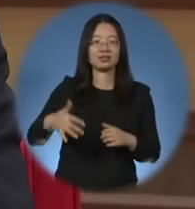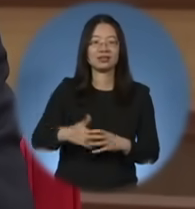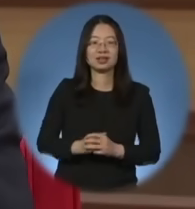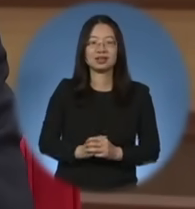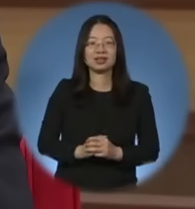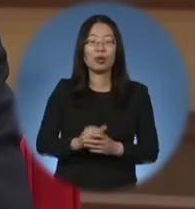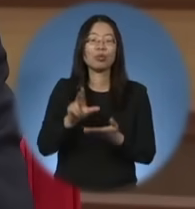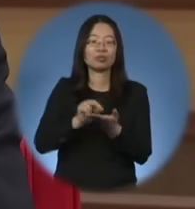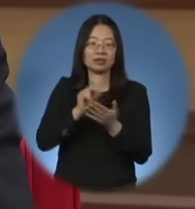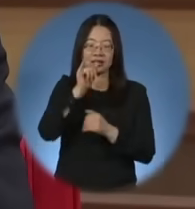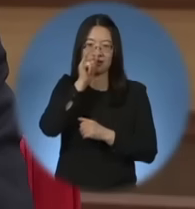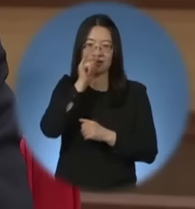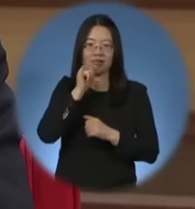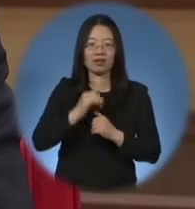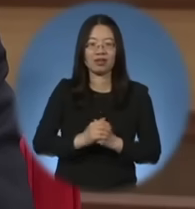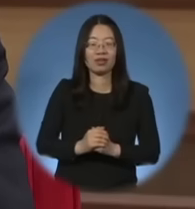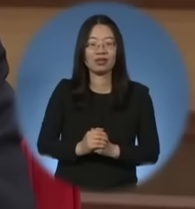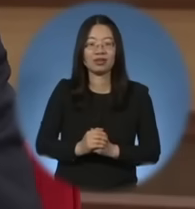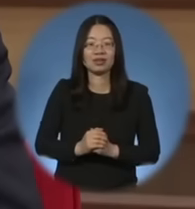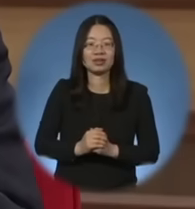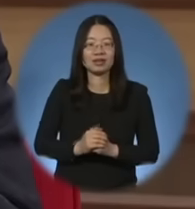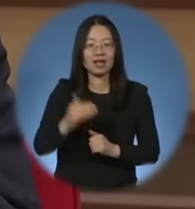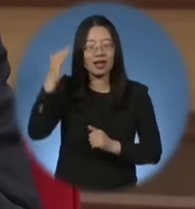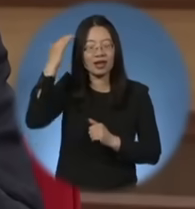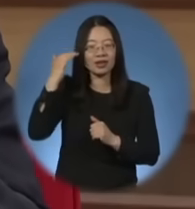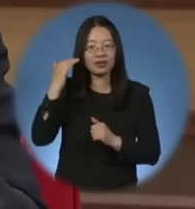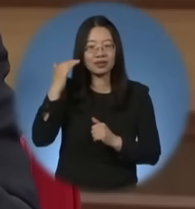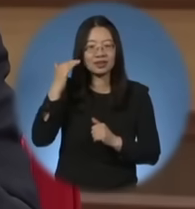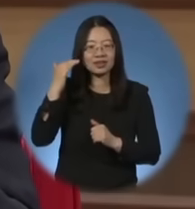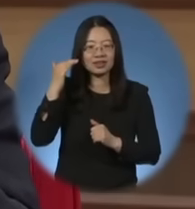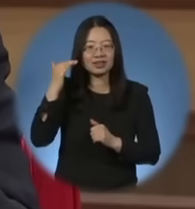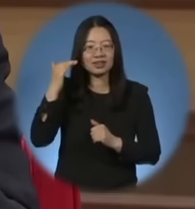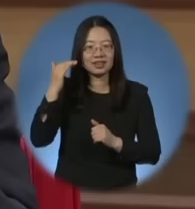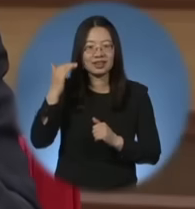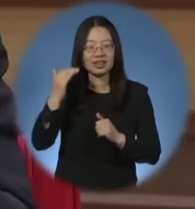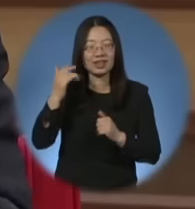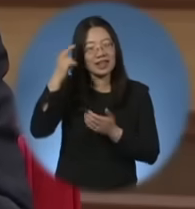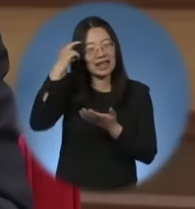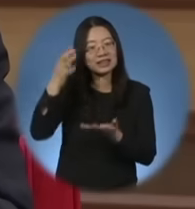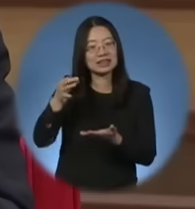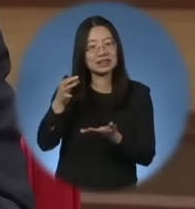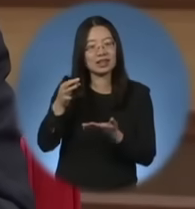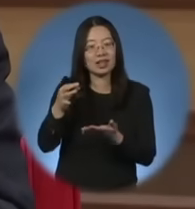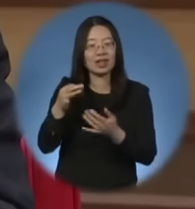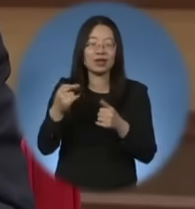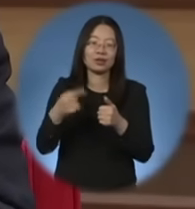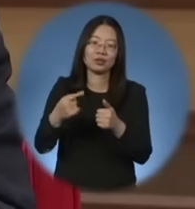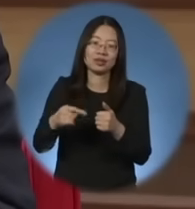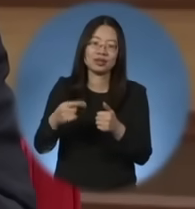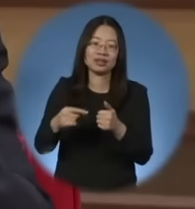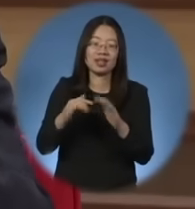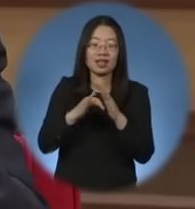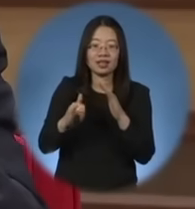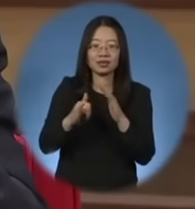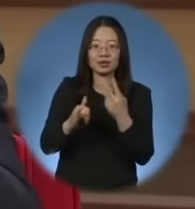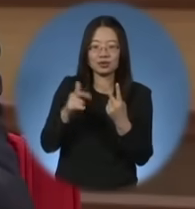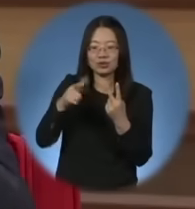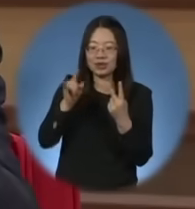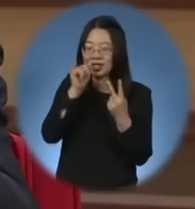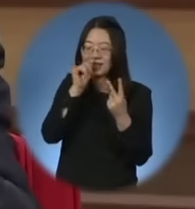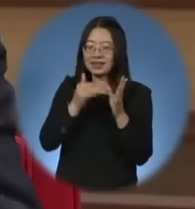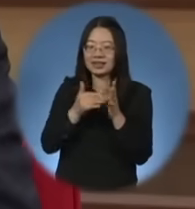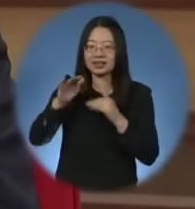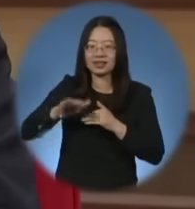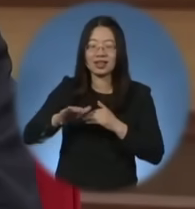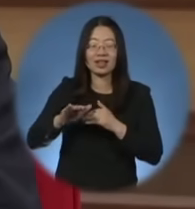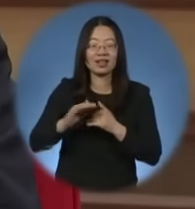그렇죠 문제 있 그거 그러니까 한국의 두 가지 아주 가치관음 저 교육 가족 두 개